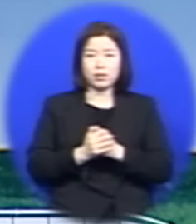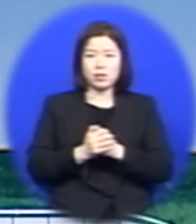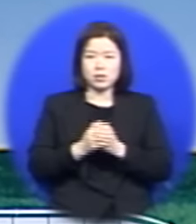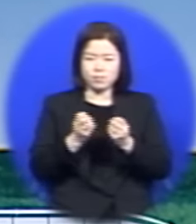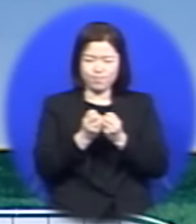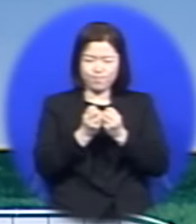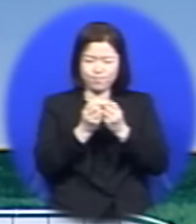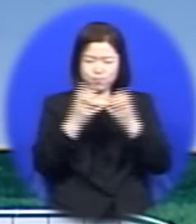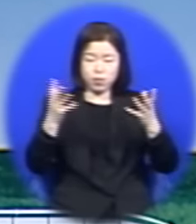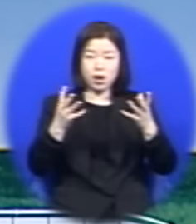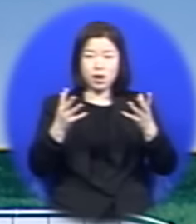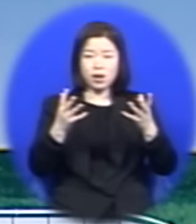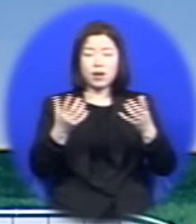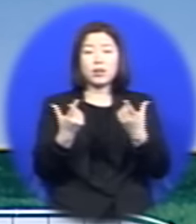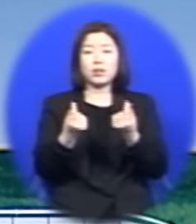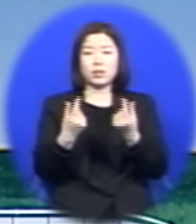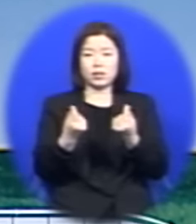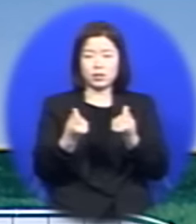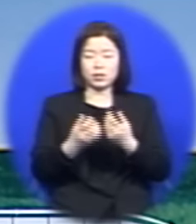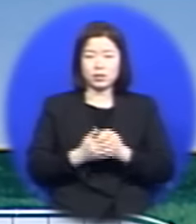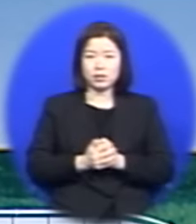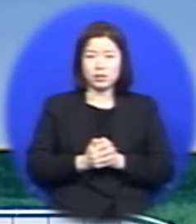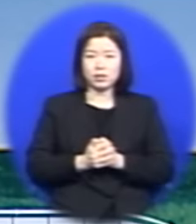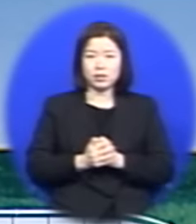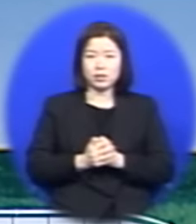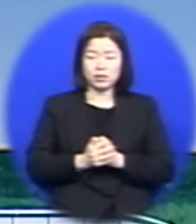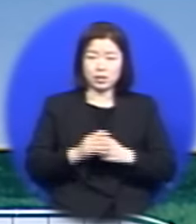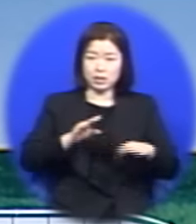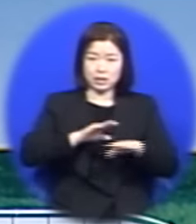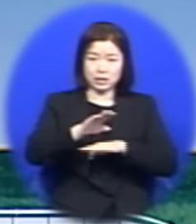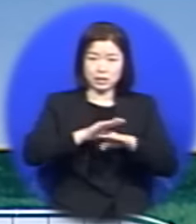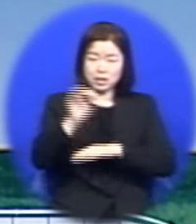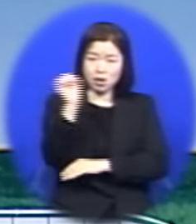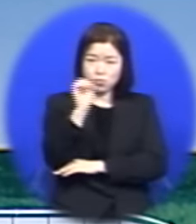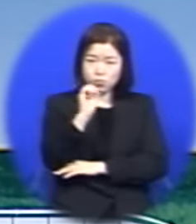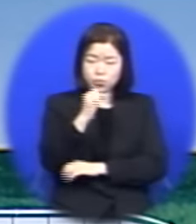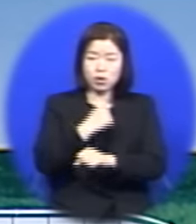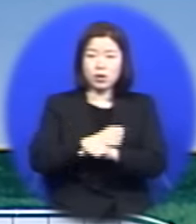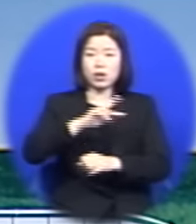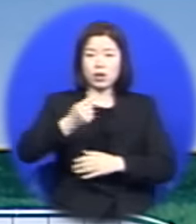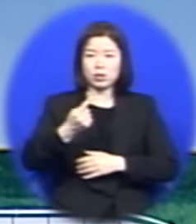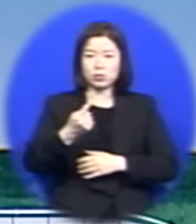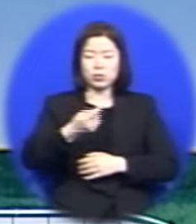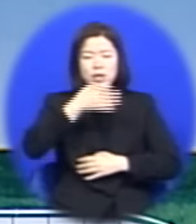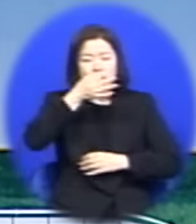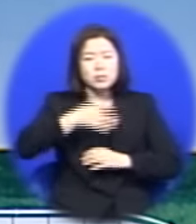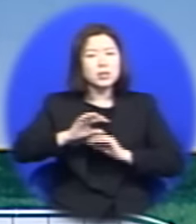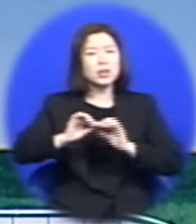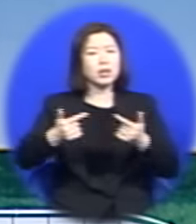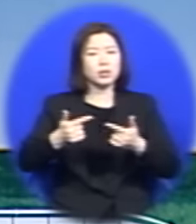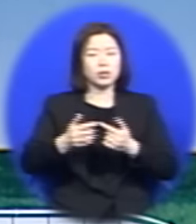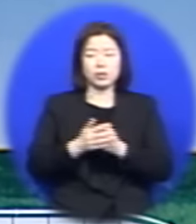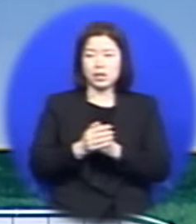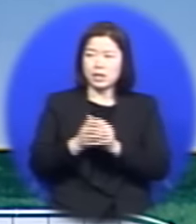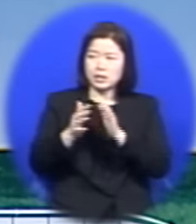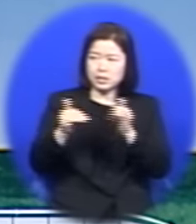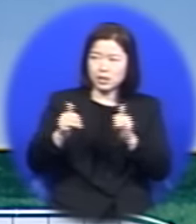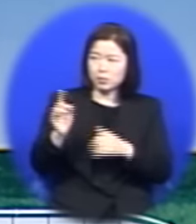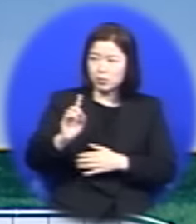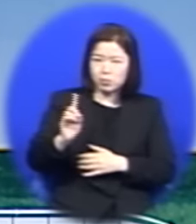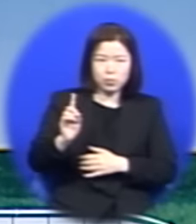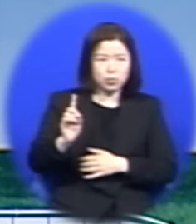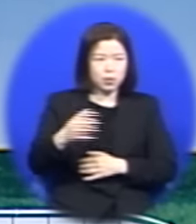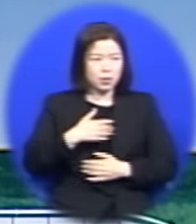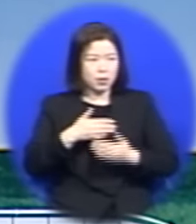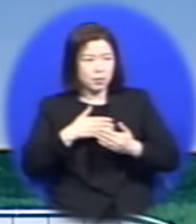폭발 일보 직전입니다. 차를 운전해도 보통 힘든 게 아니에요. 사람들이 다 뭔지